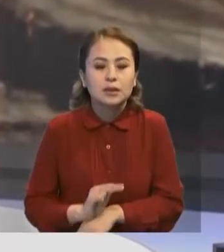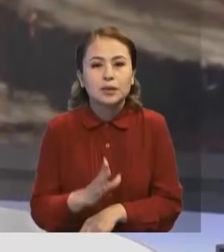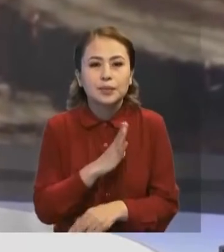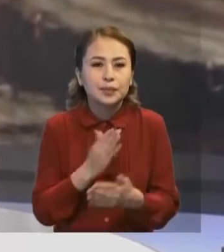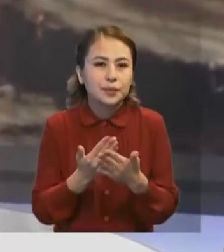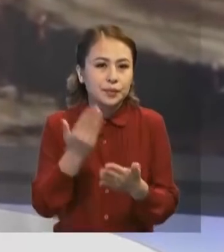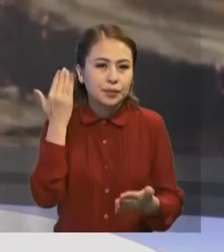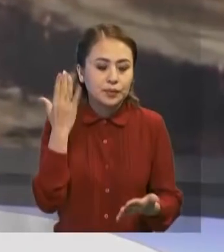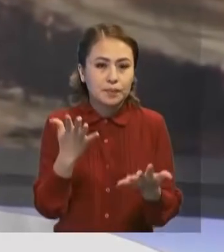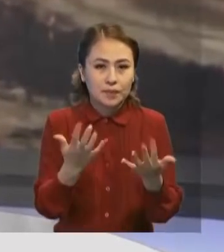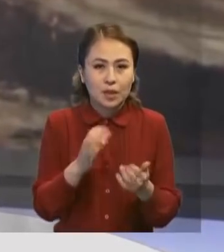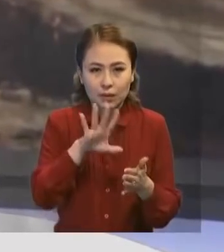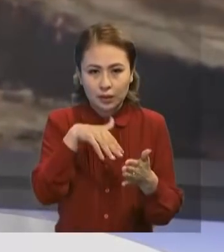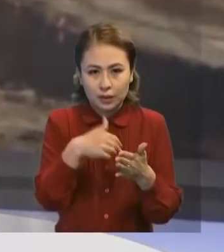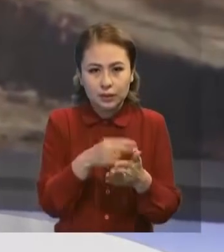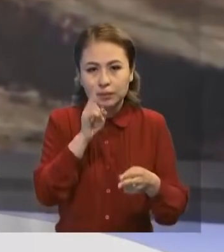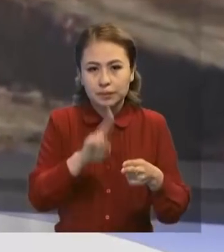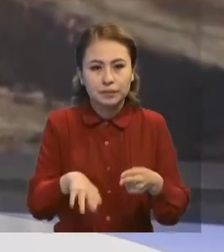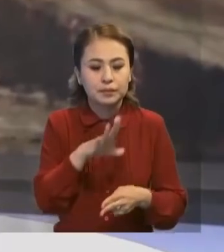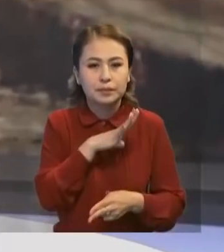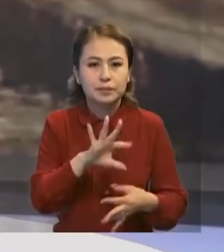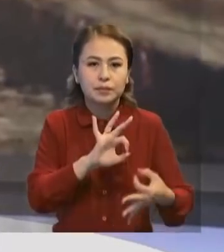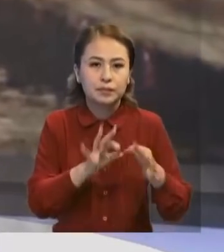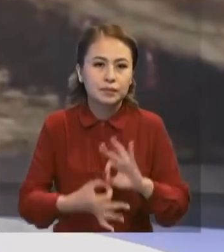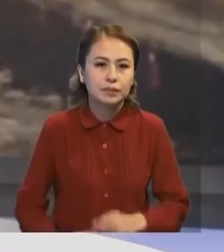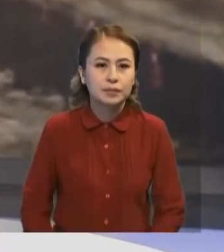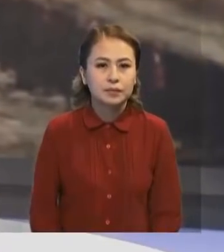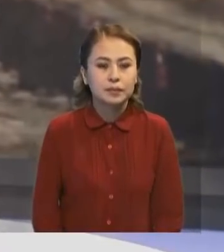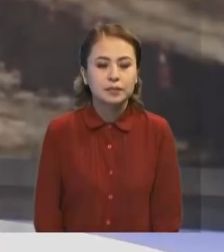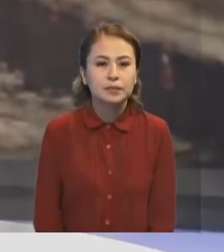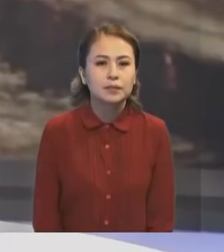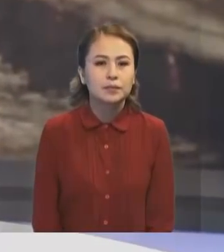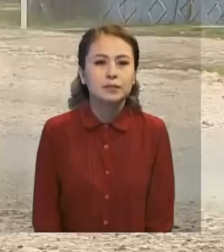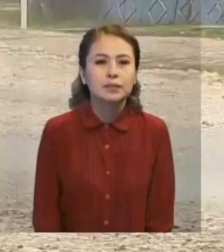бұрын қолға алынғанмен әлі бітпеген. Жолдың жайын тілші тарқатады.